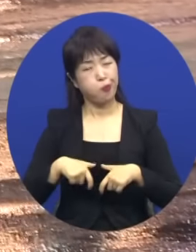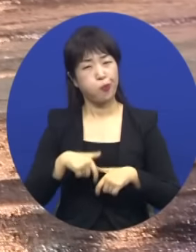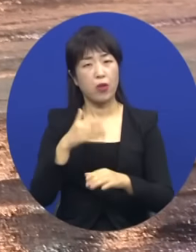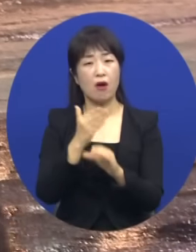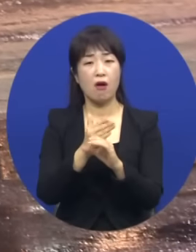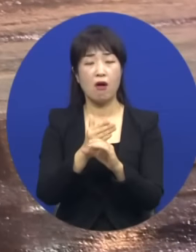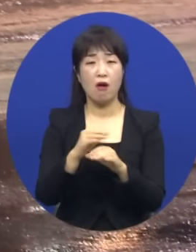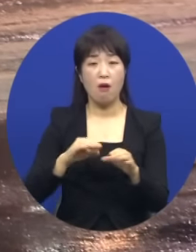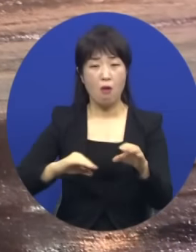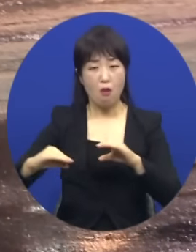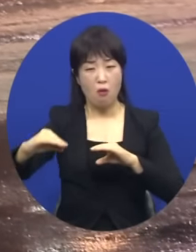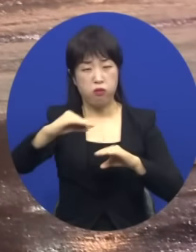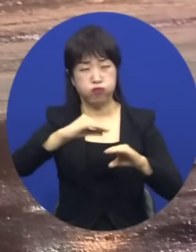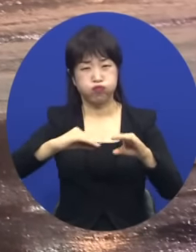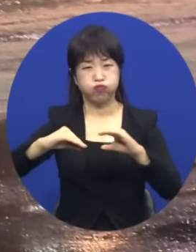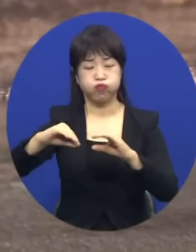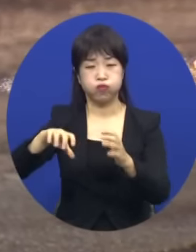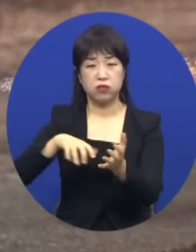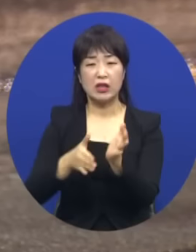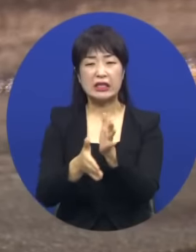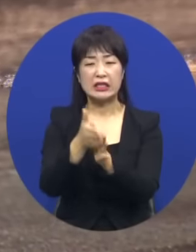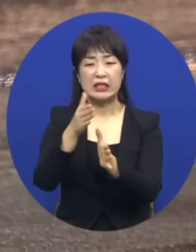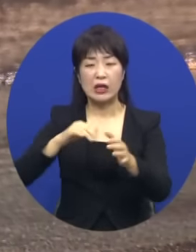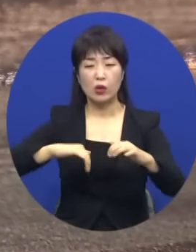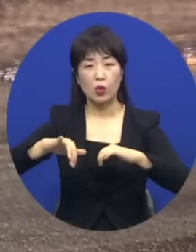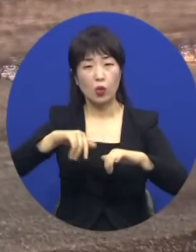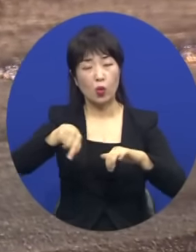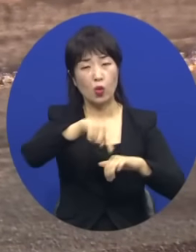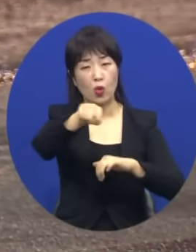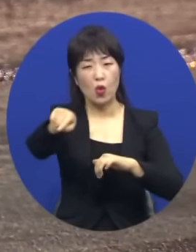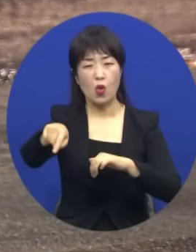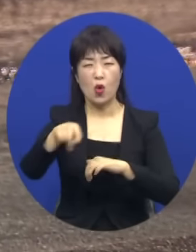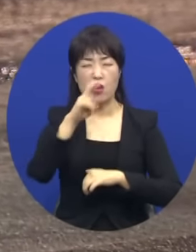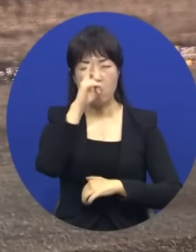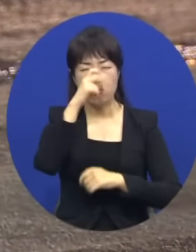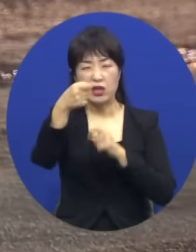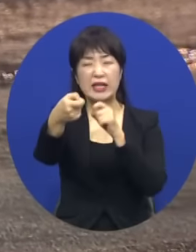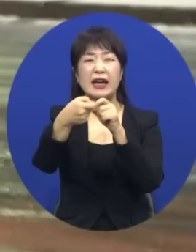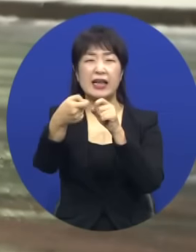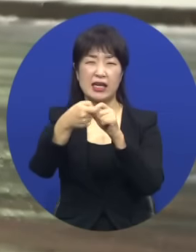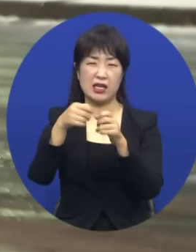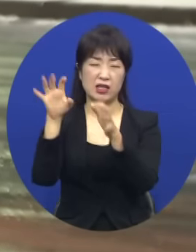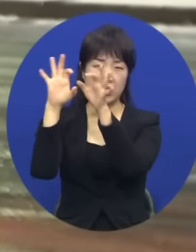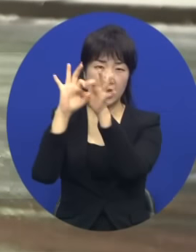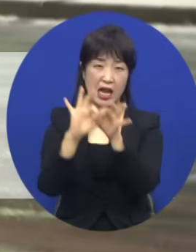옴짝달싹 못하게 된 차들이 뒤엉킨 시내 도로 혼잡은 자정 가까이 계속됐습니다.